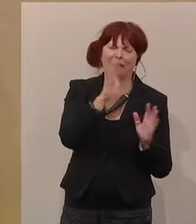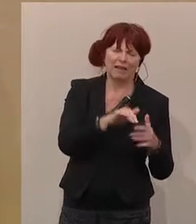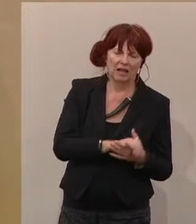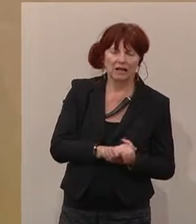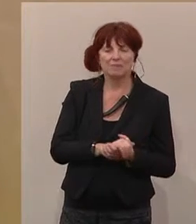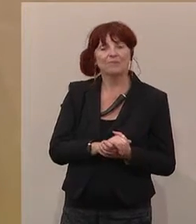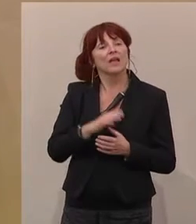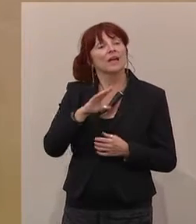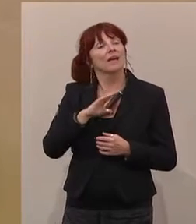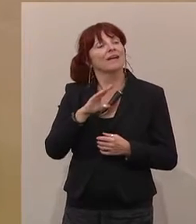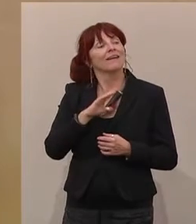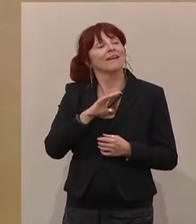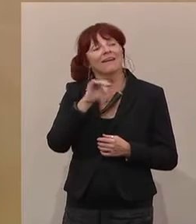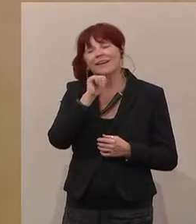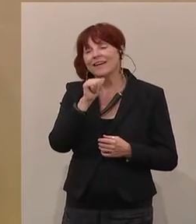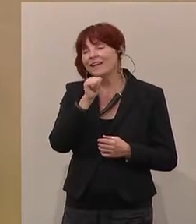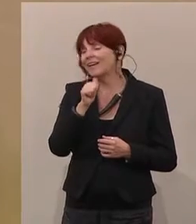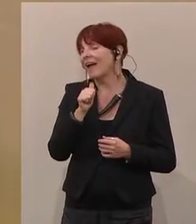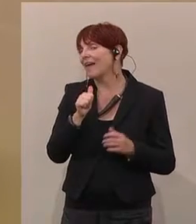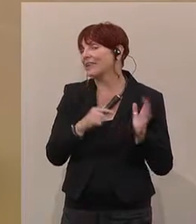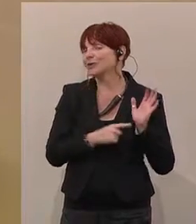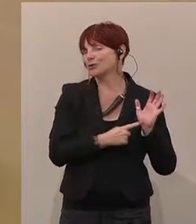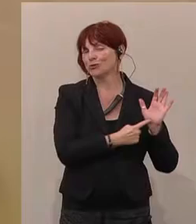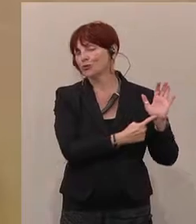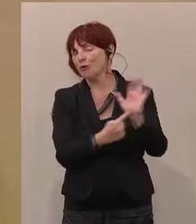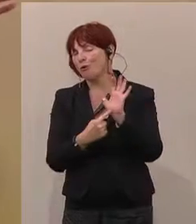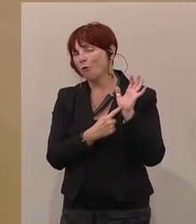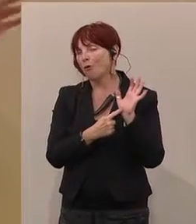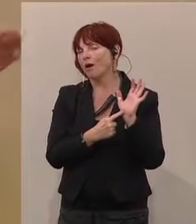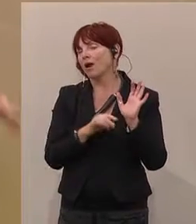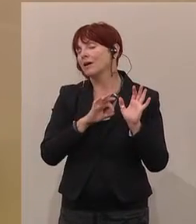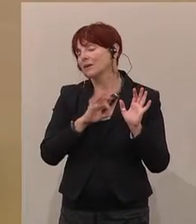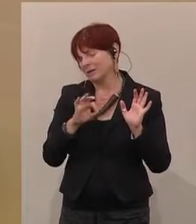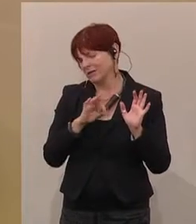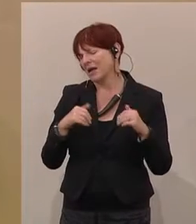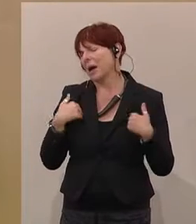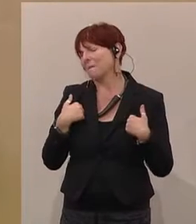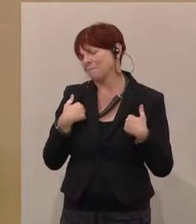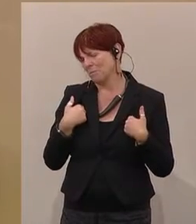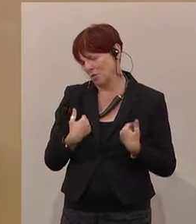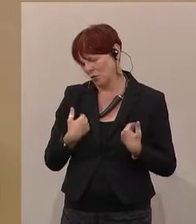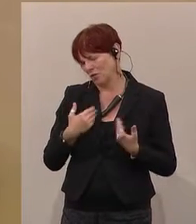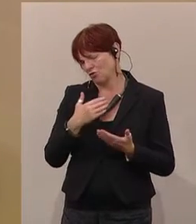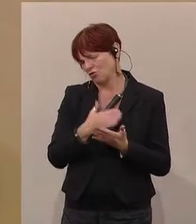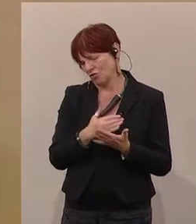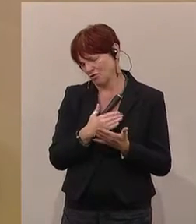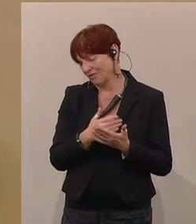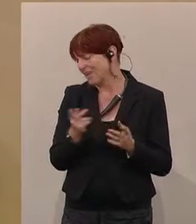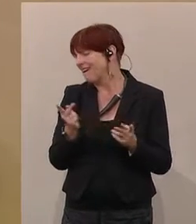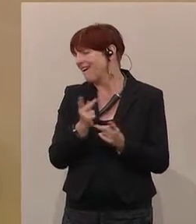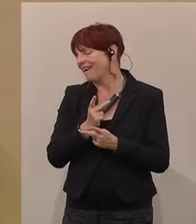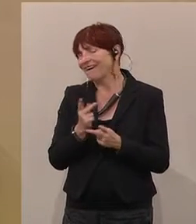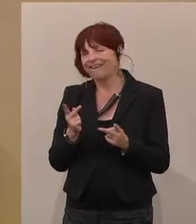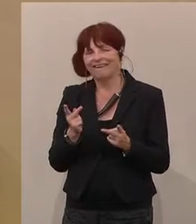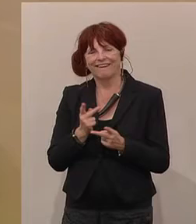keine Show oder mittlerweile schon eine sehr, sehr müde Show, gebe ich zu. Ja, darüber hinweg täuschen können, eine